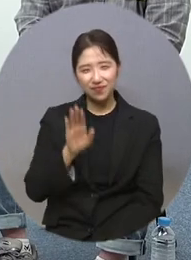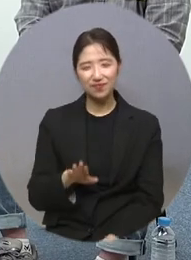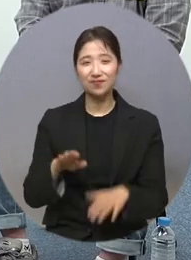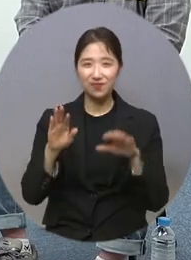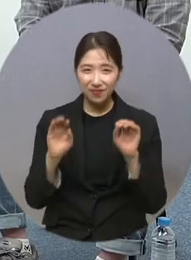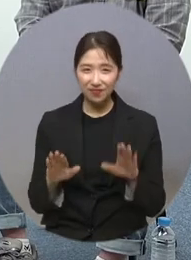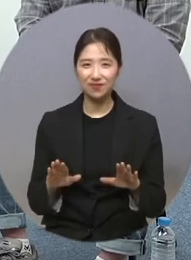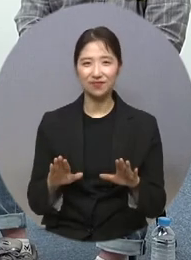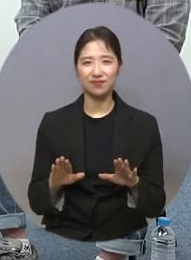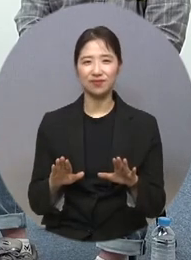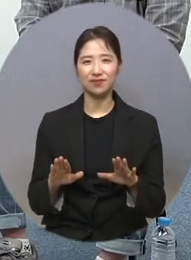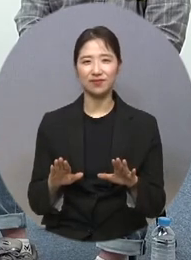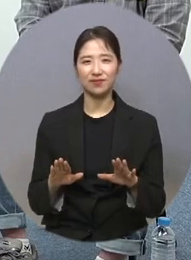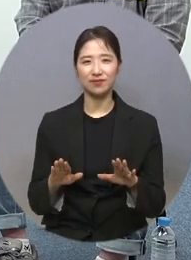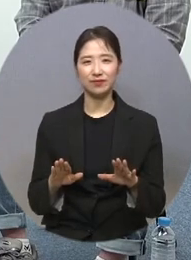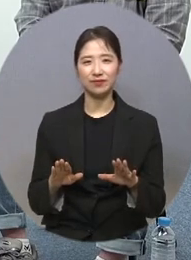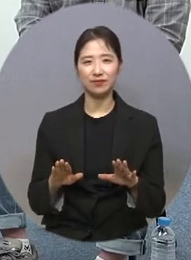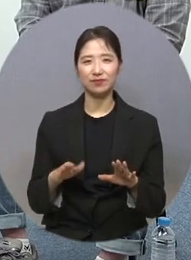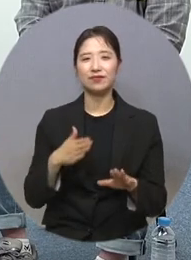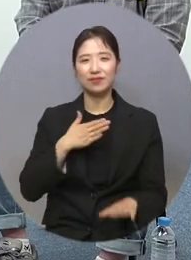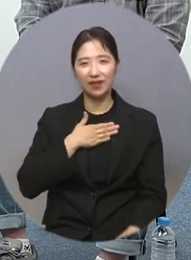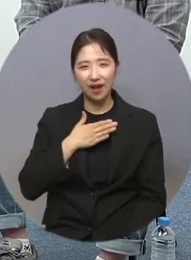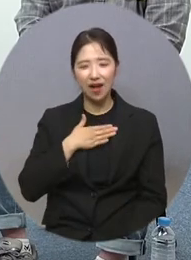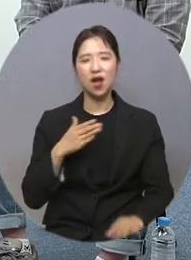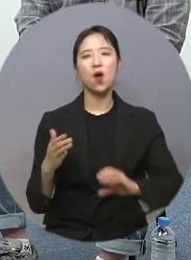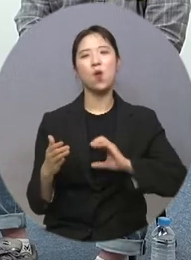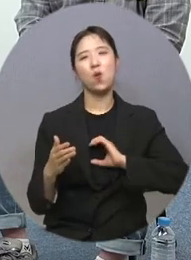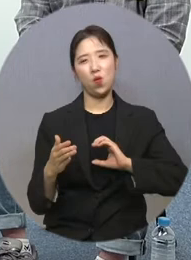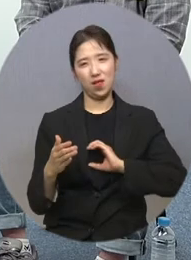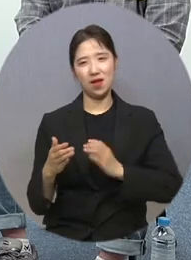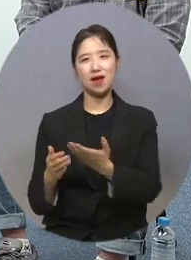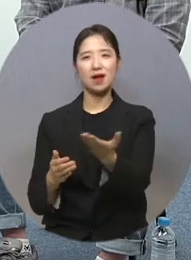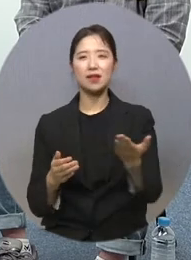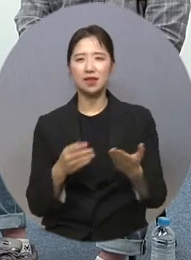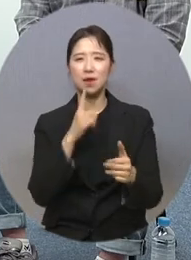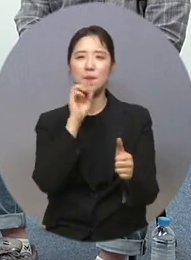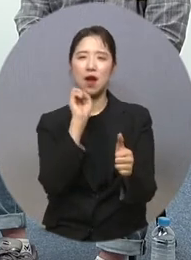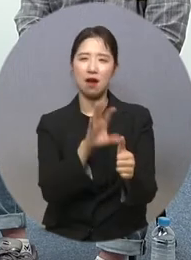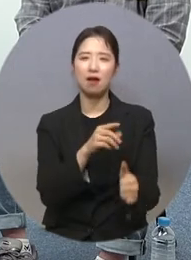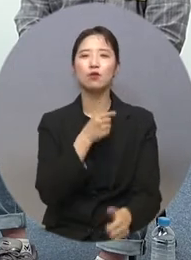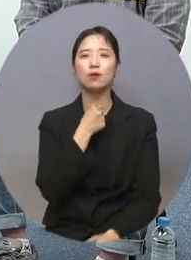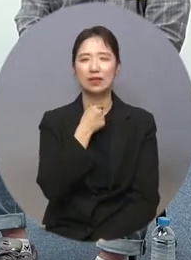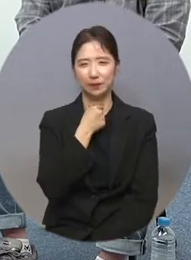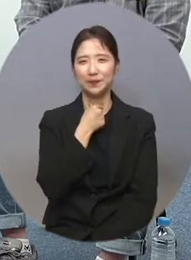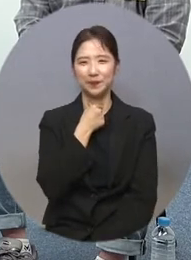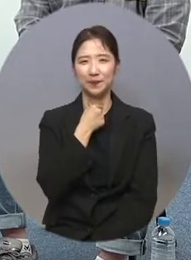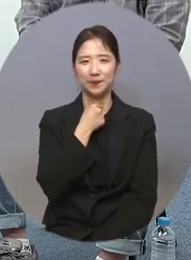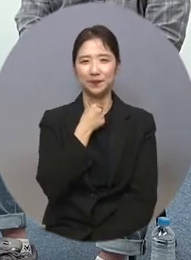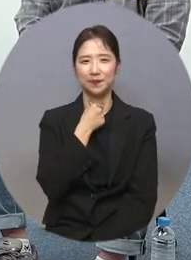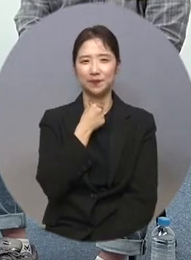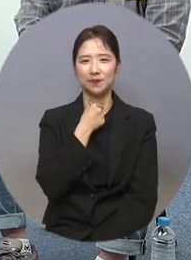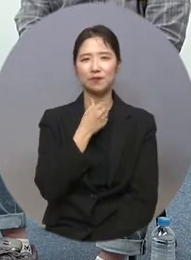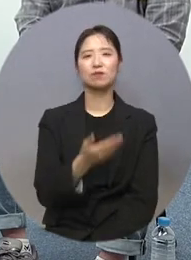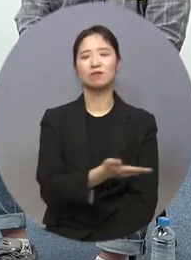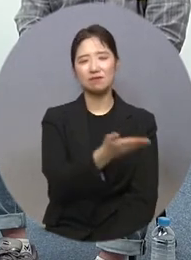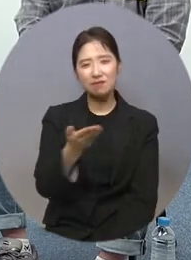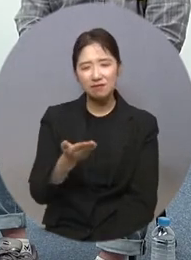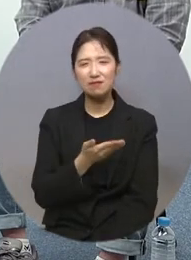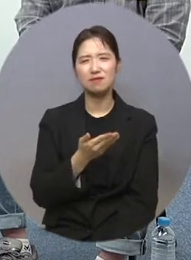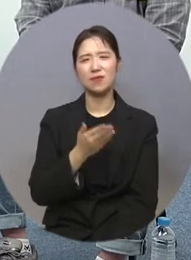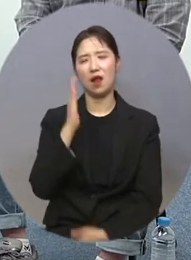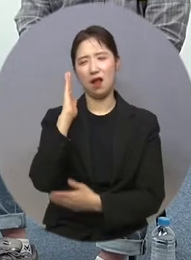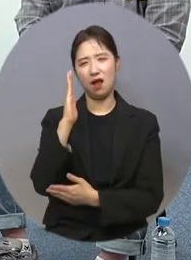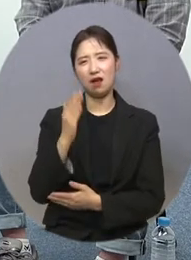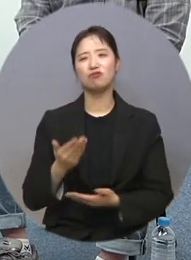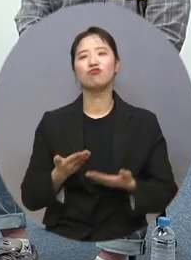갖다가 이제는 제가 코다 아이들한테 이야기를 꼭 해줘야 되겠다. 꼭 아이들한테 꼭